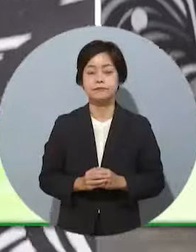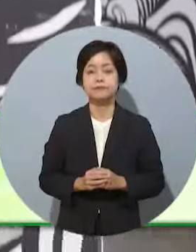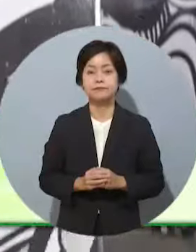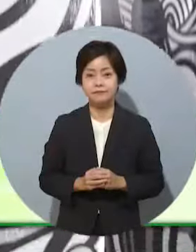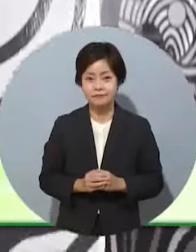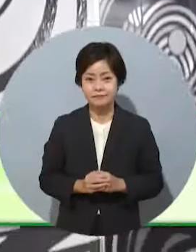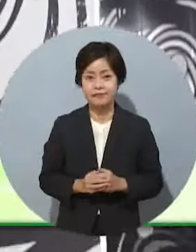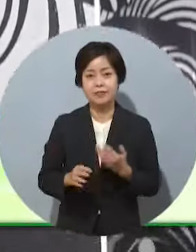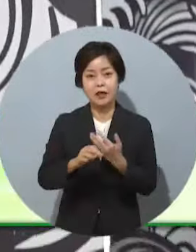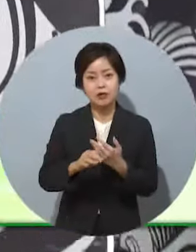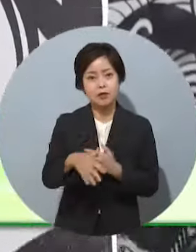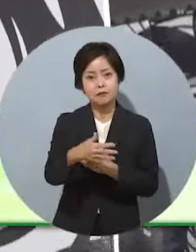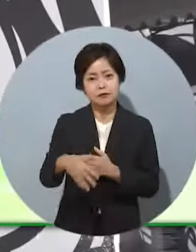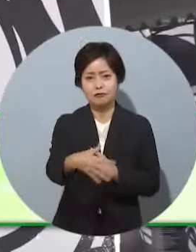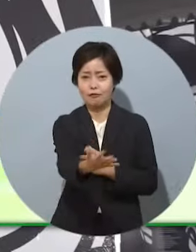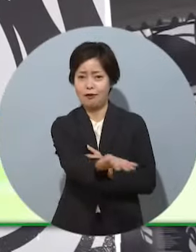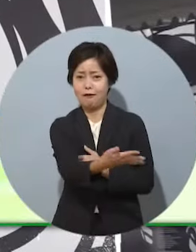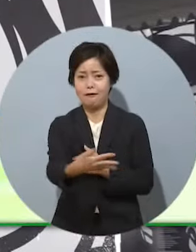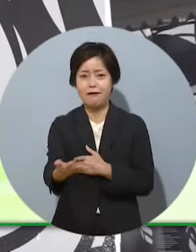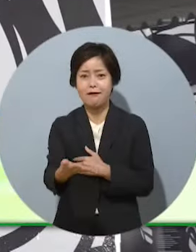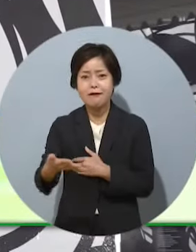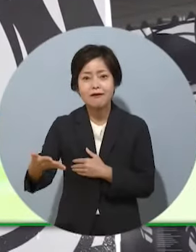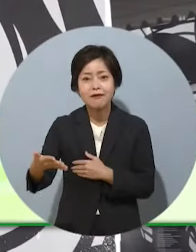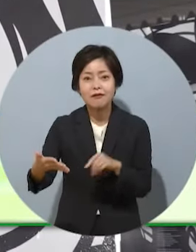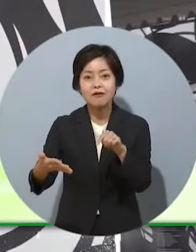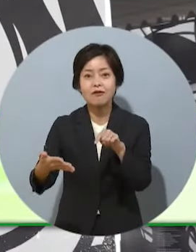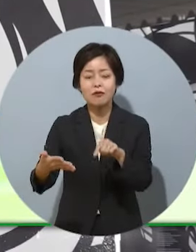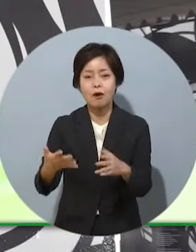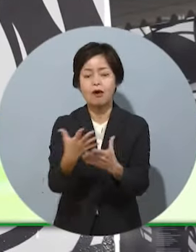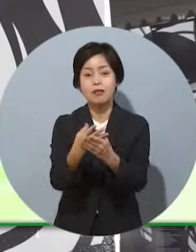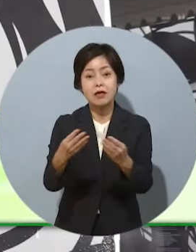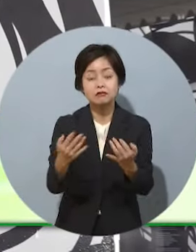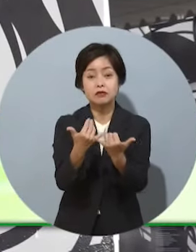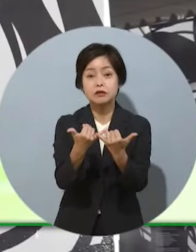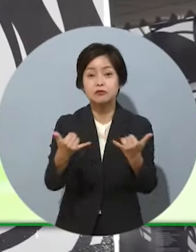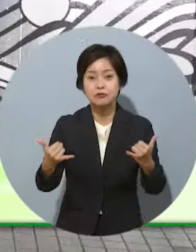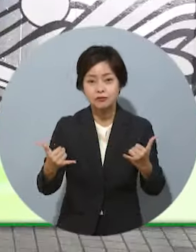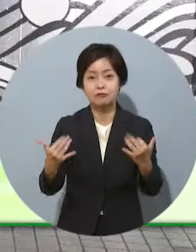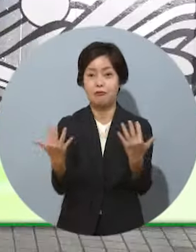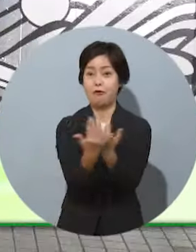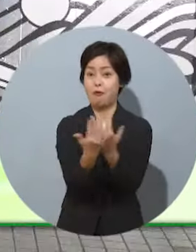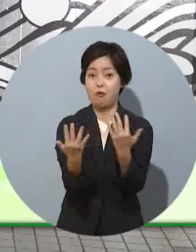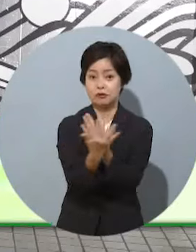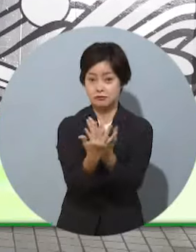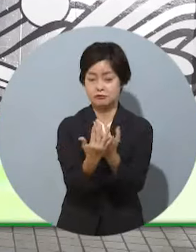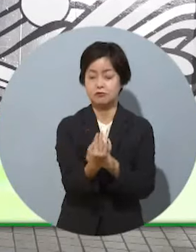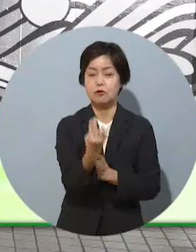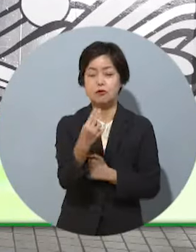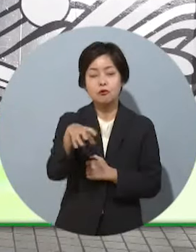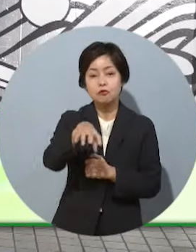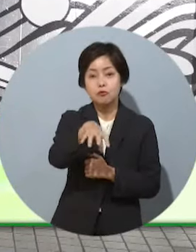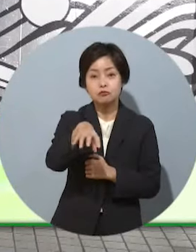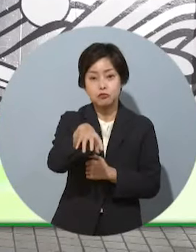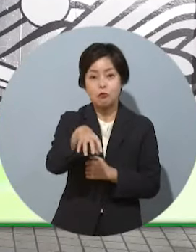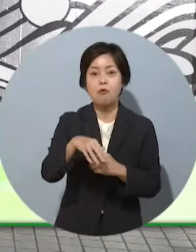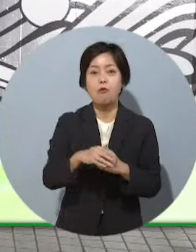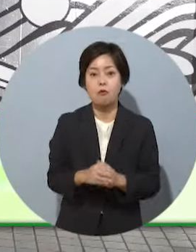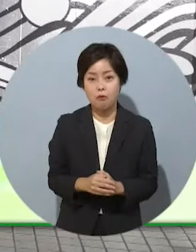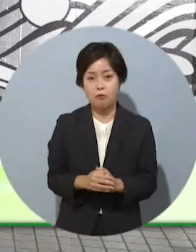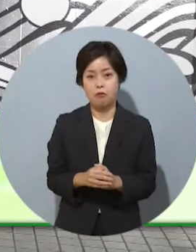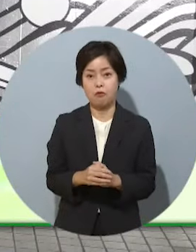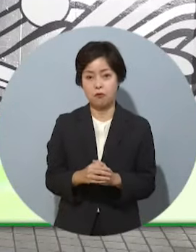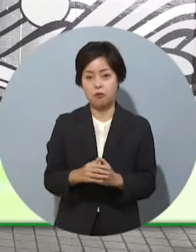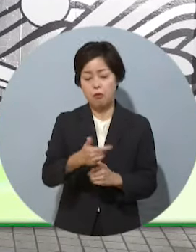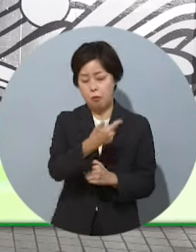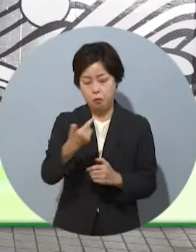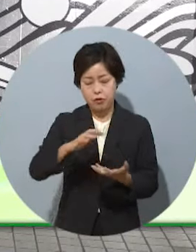水の流れをモチーフにしたデザインは、多くの人々が交差する都庁から生まれる大きなうねりを